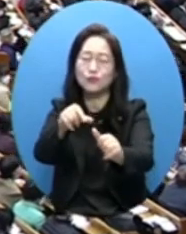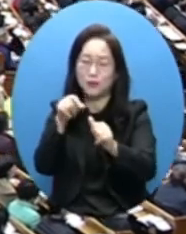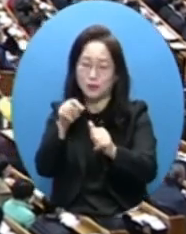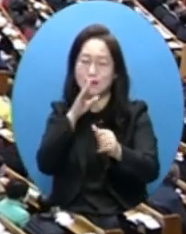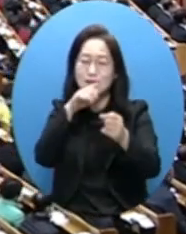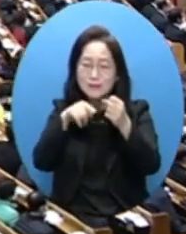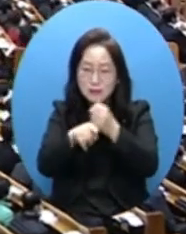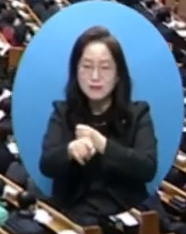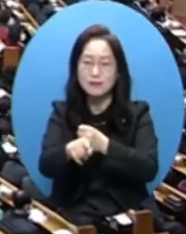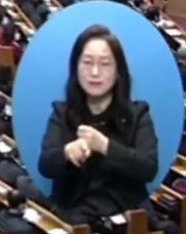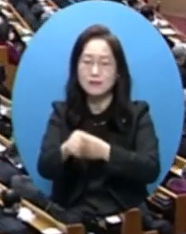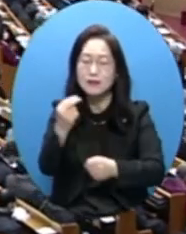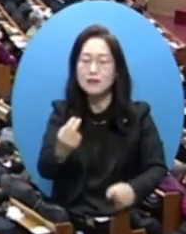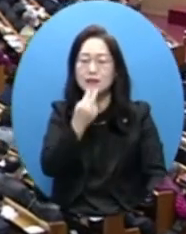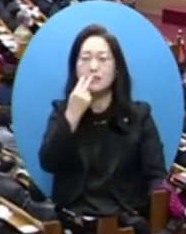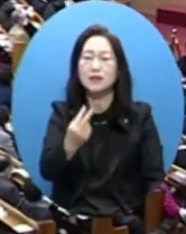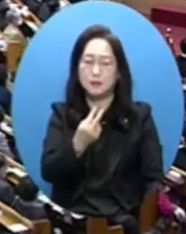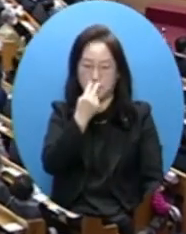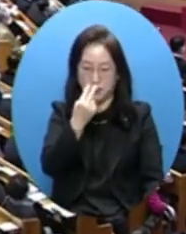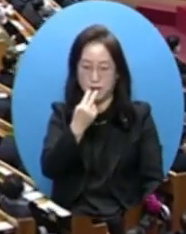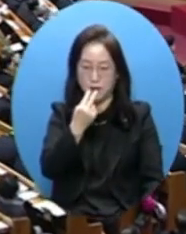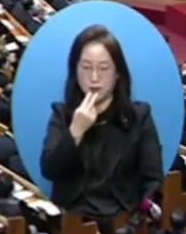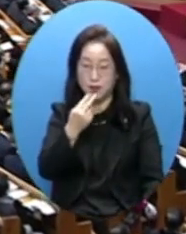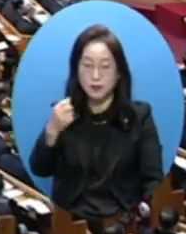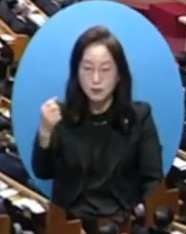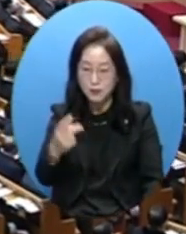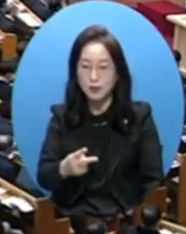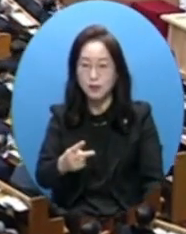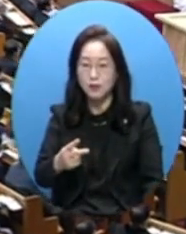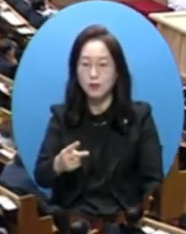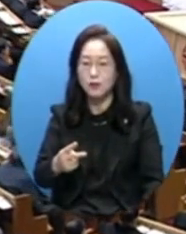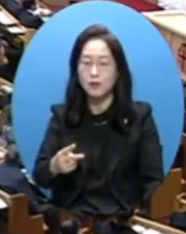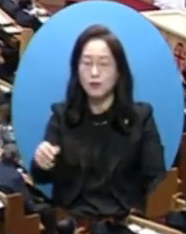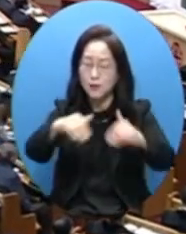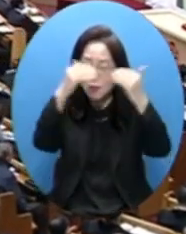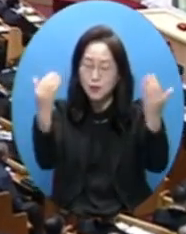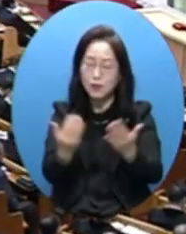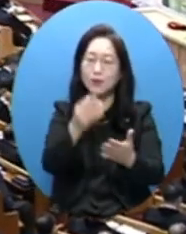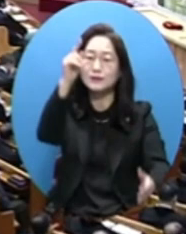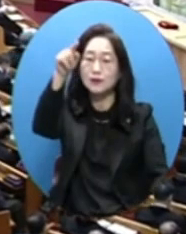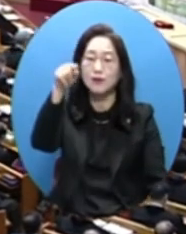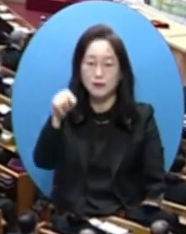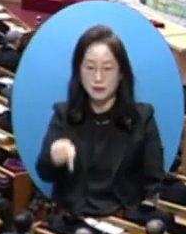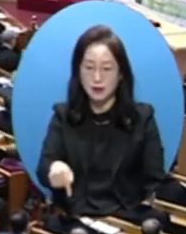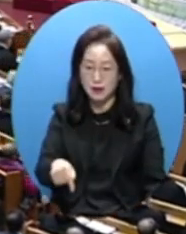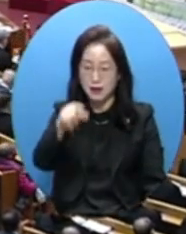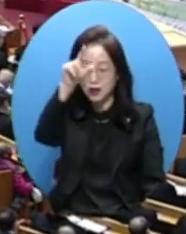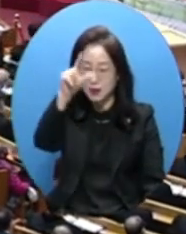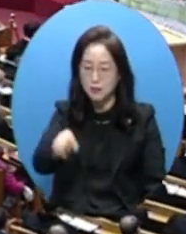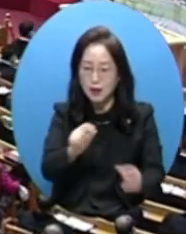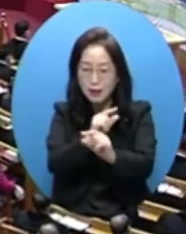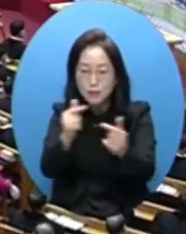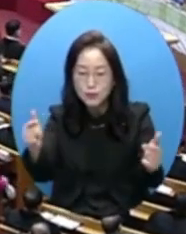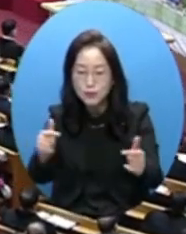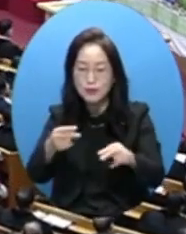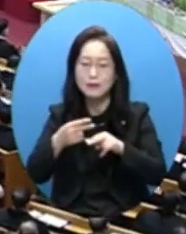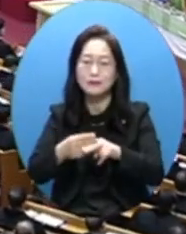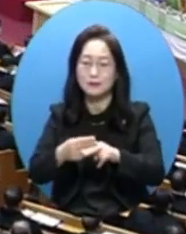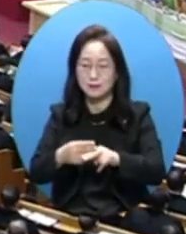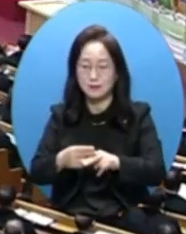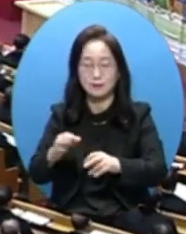진리가 되시고 생명이 되실 뿐만 아니라 온 천하 우주만물을 다스리는